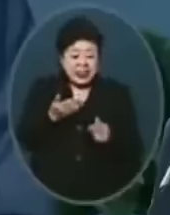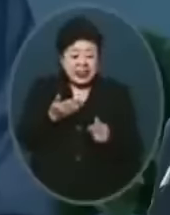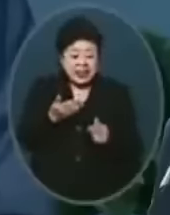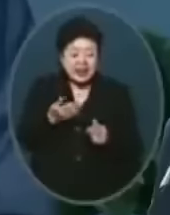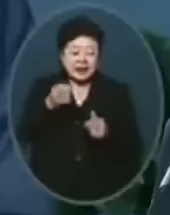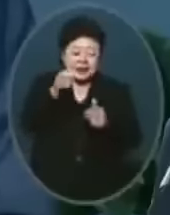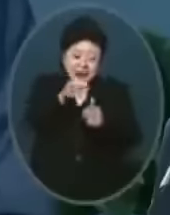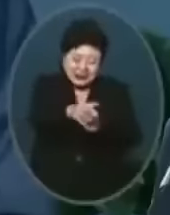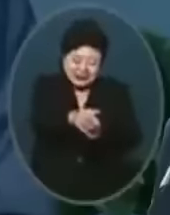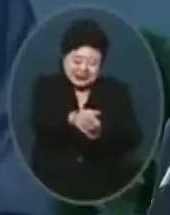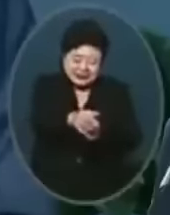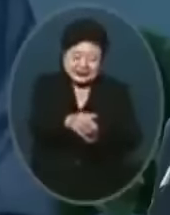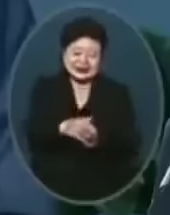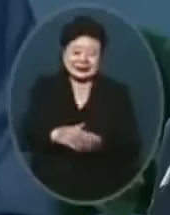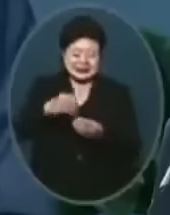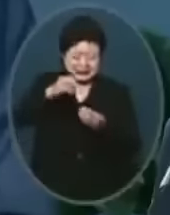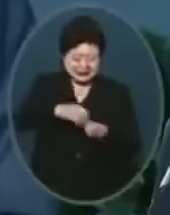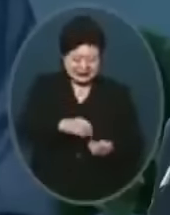목사에게